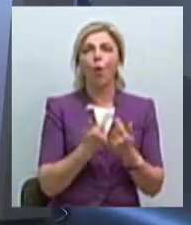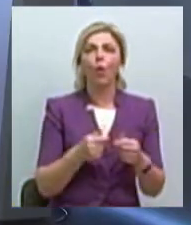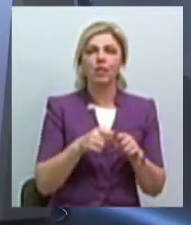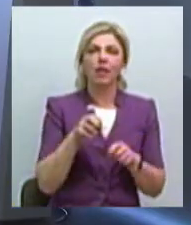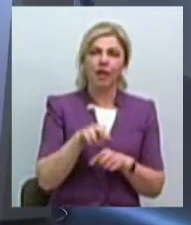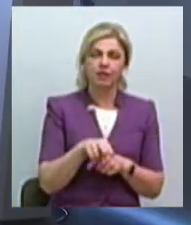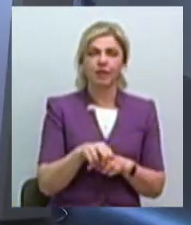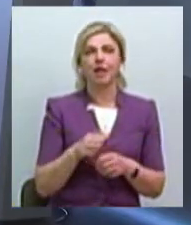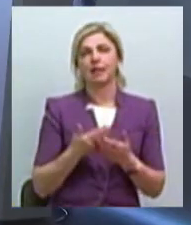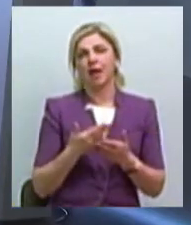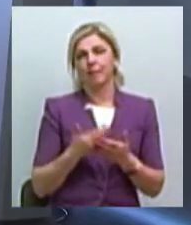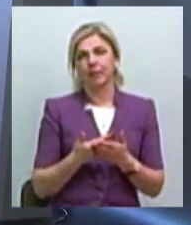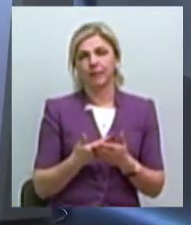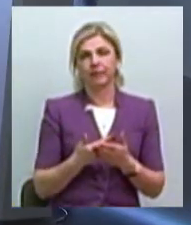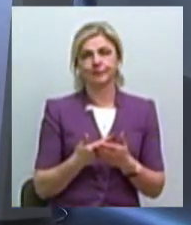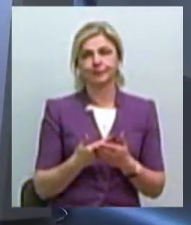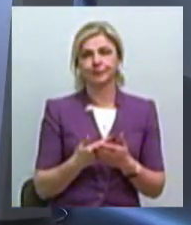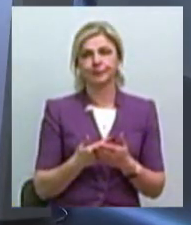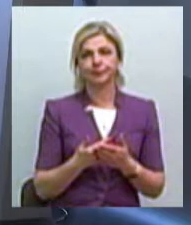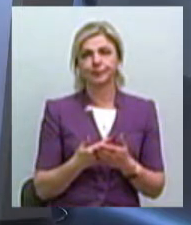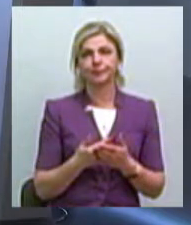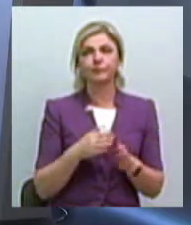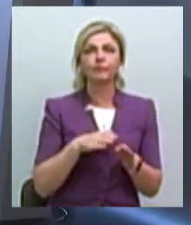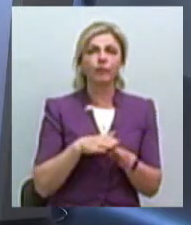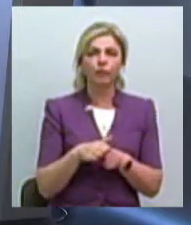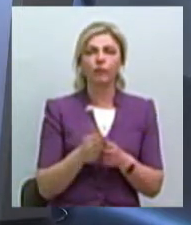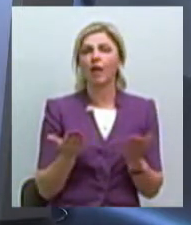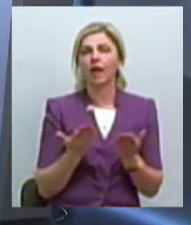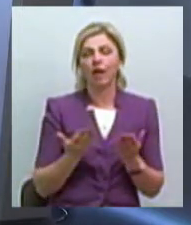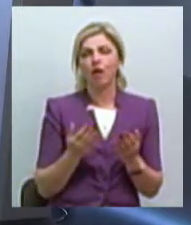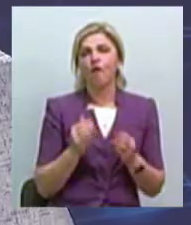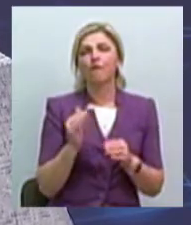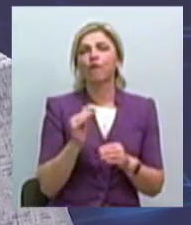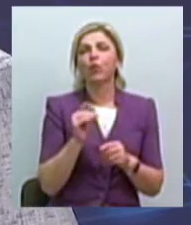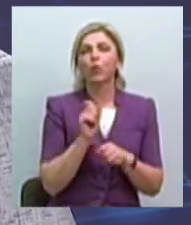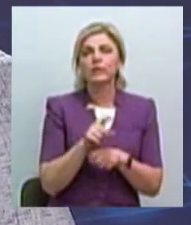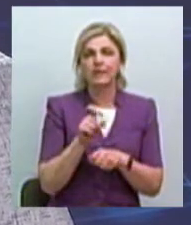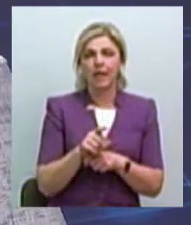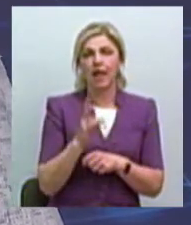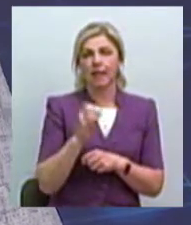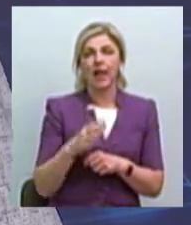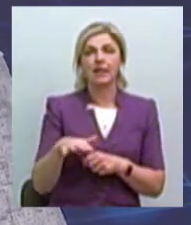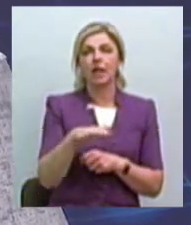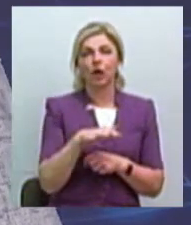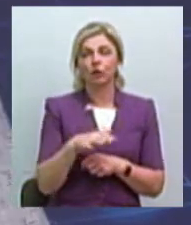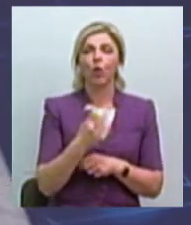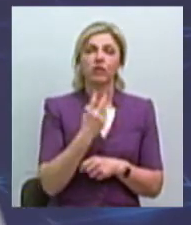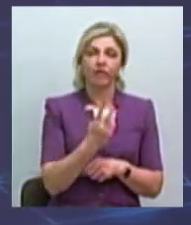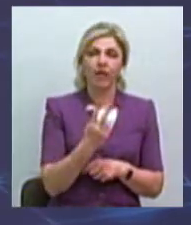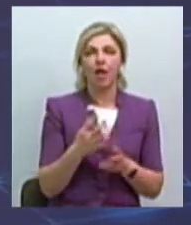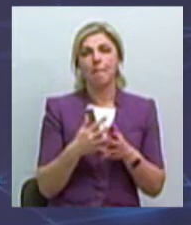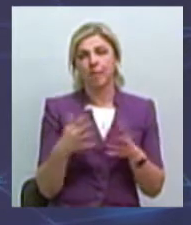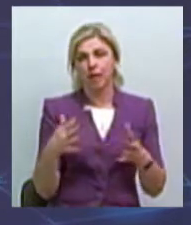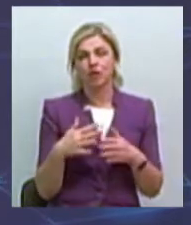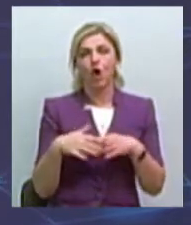от, які будуть виконувати певні функції там, на території двох або й більше громад. Тому що співробітництво,